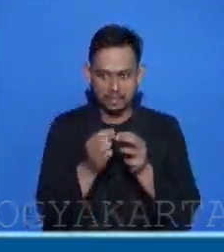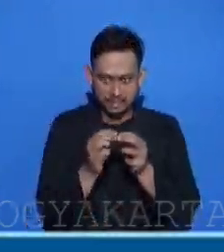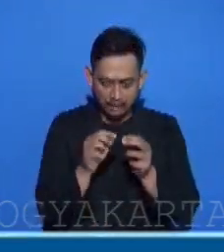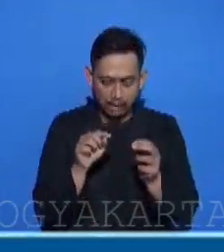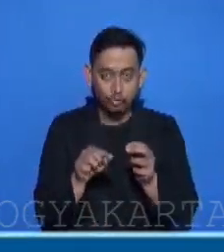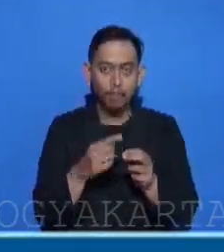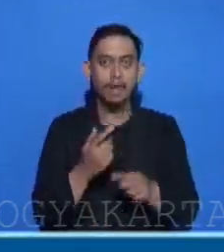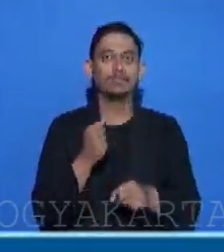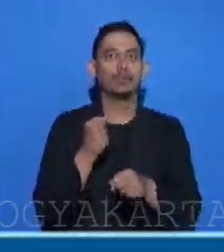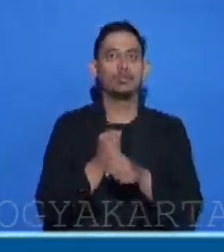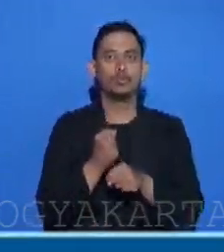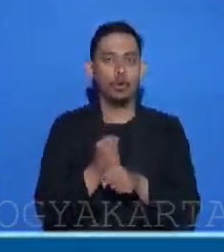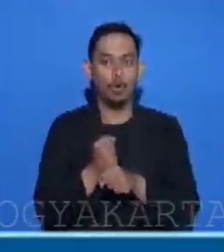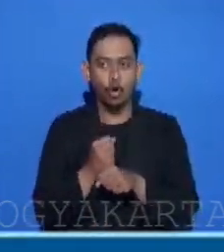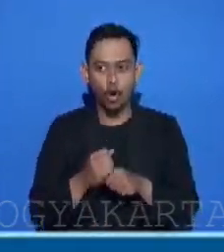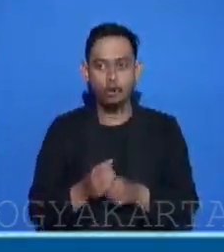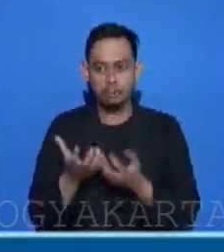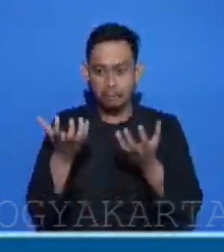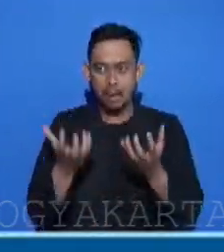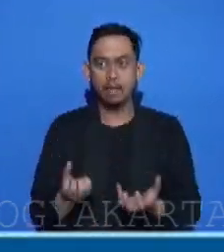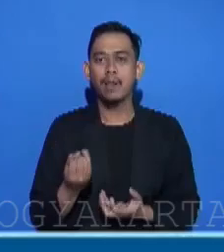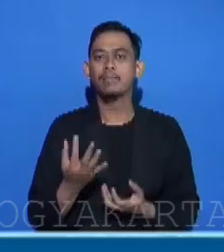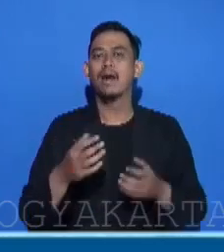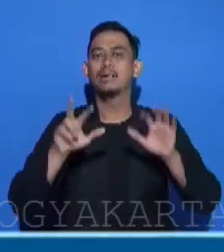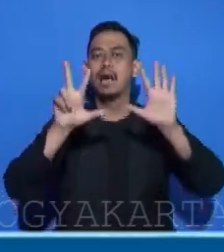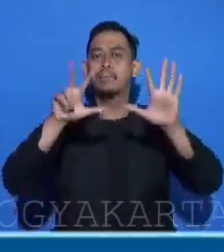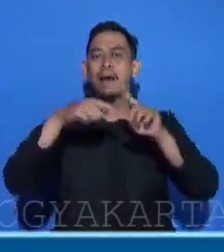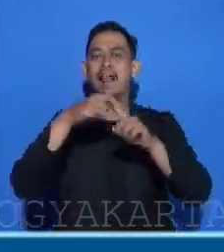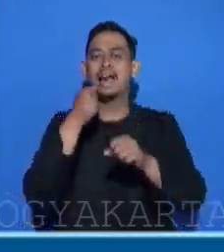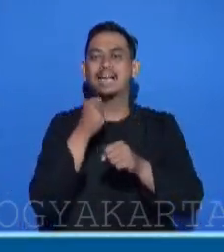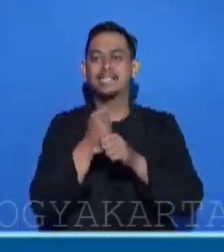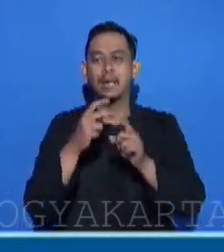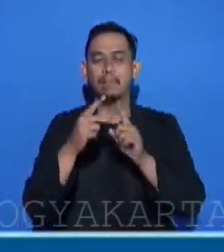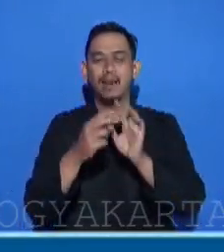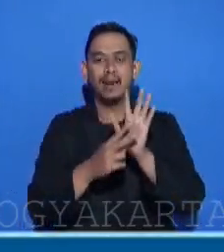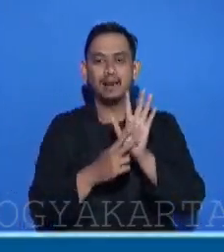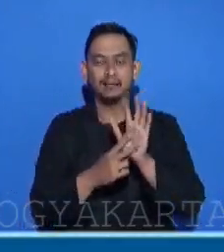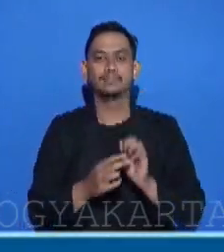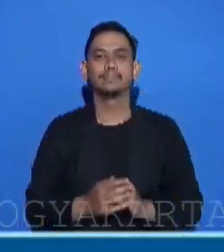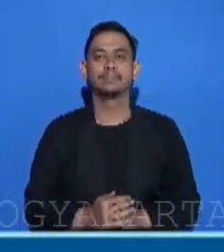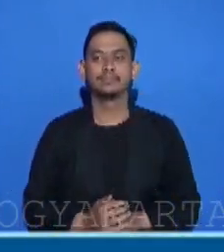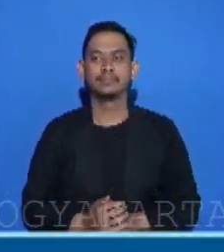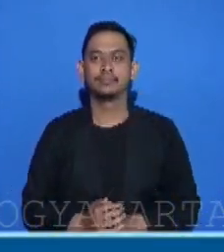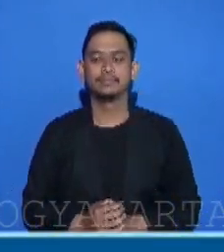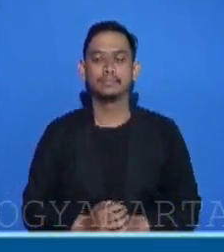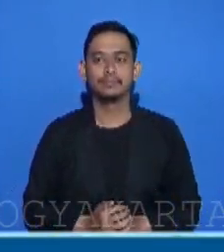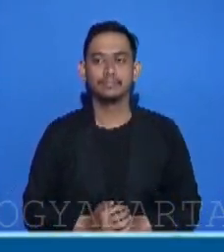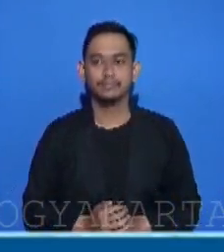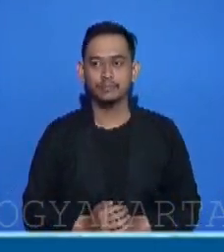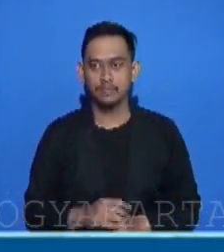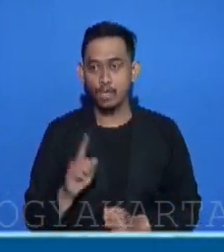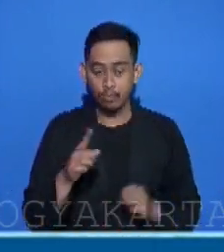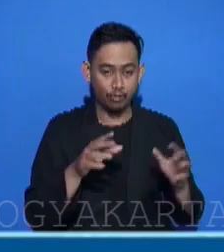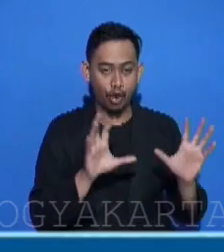ngancik 8 kuintalan. Dukuh Pejaten Sulistiono meratelaken asil ingkang sae menika jalaran kadang tani